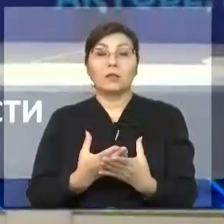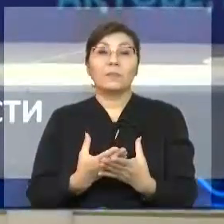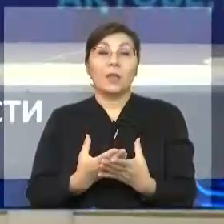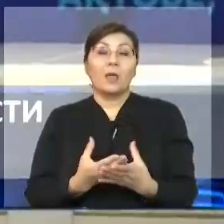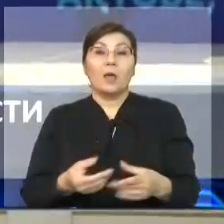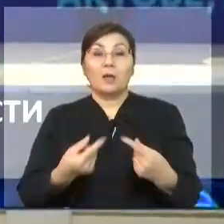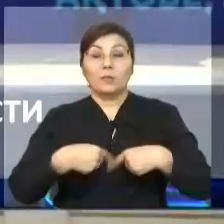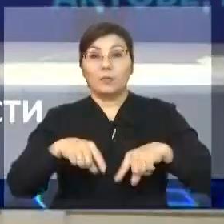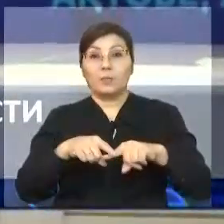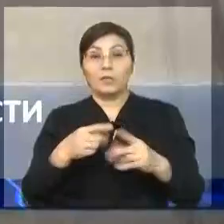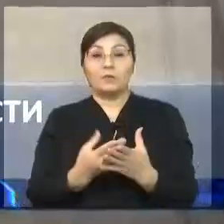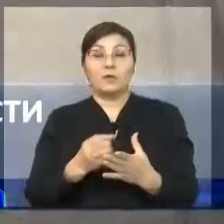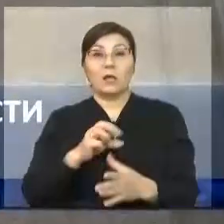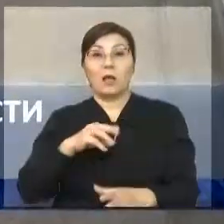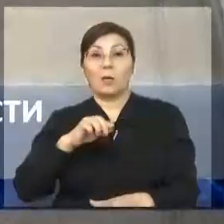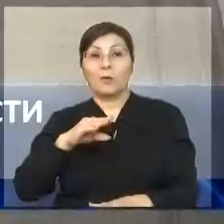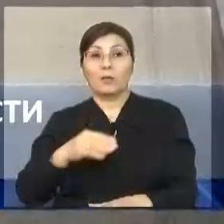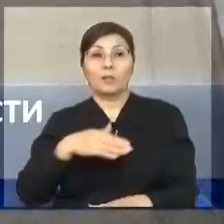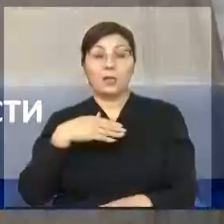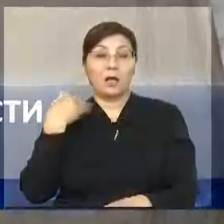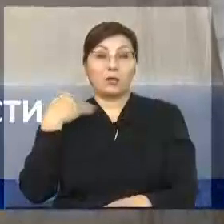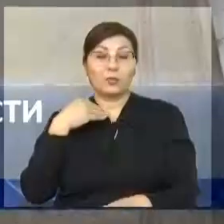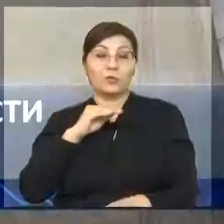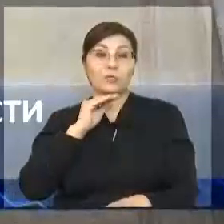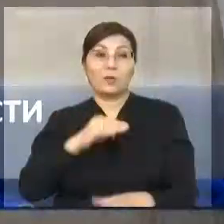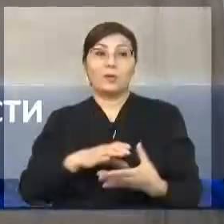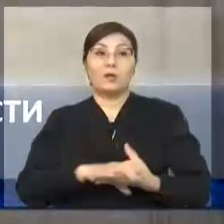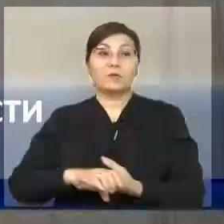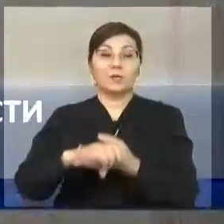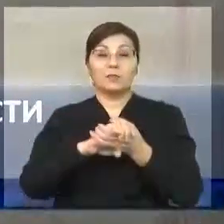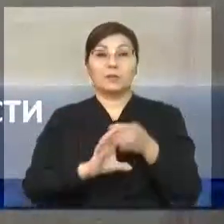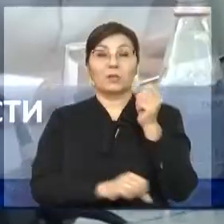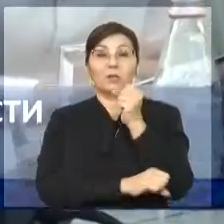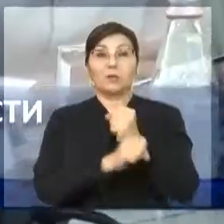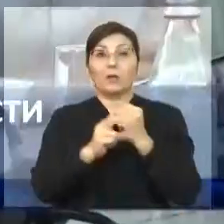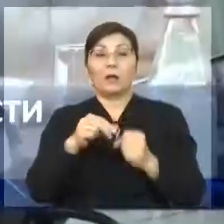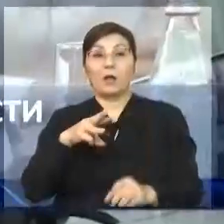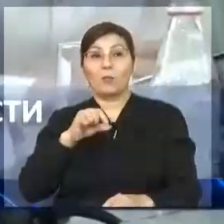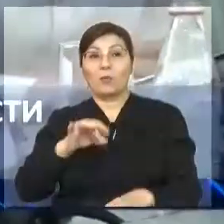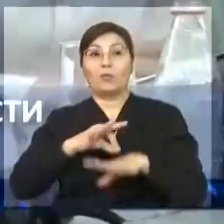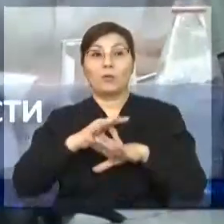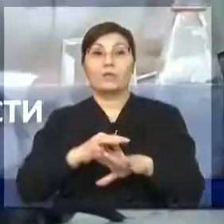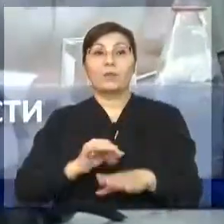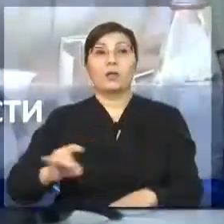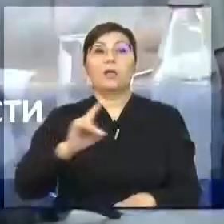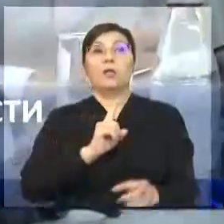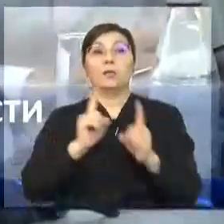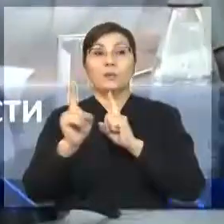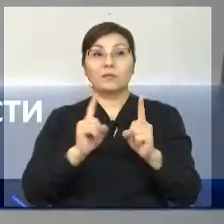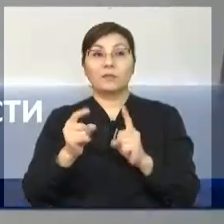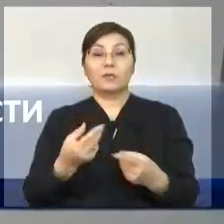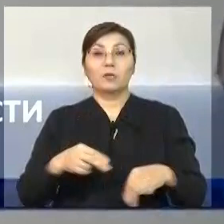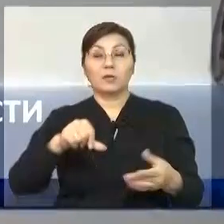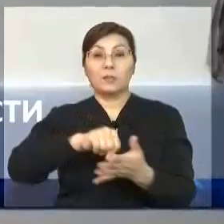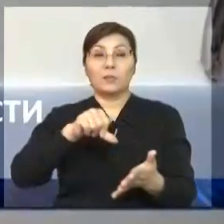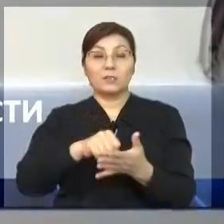нации областного филиала партии «Аманат» и Актюбинским профсоюзом работников здравоохранения «Комкор» провели республиканский семинар-совещание. В нем приняли